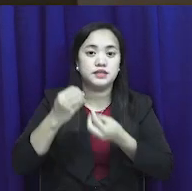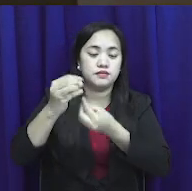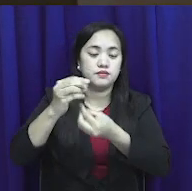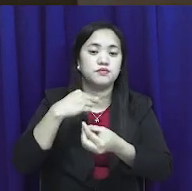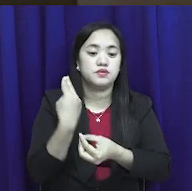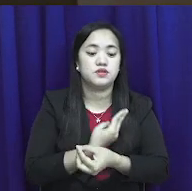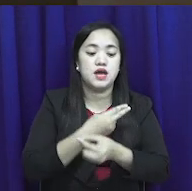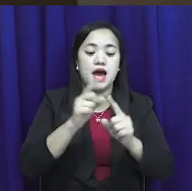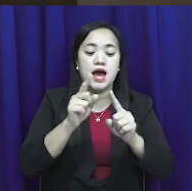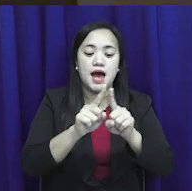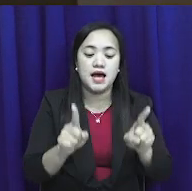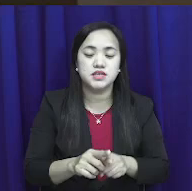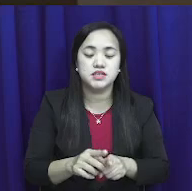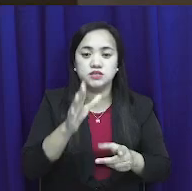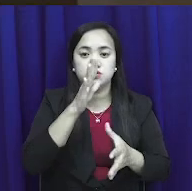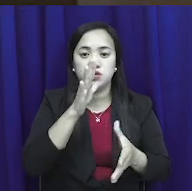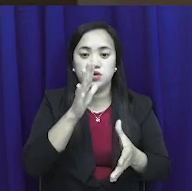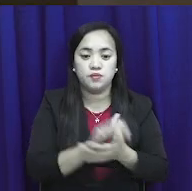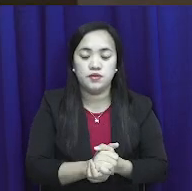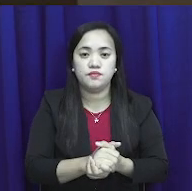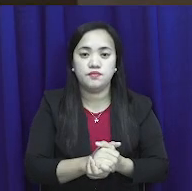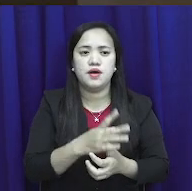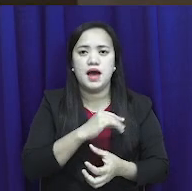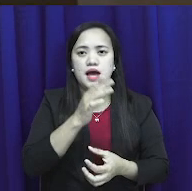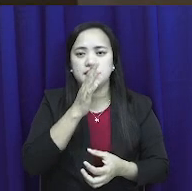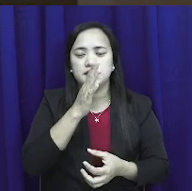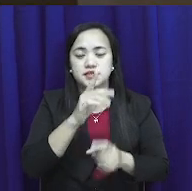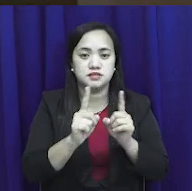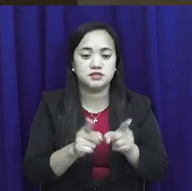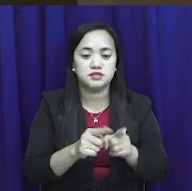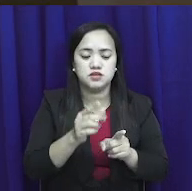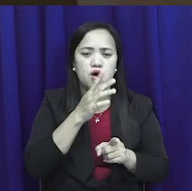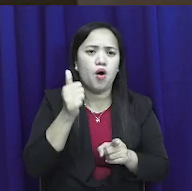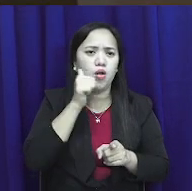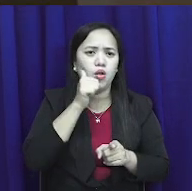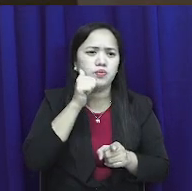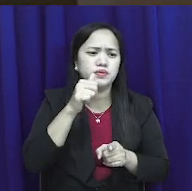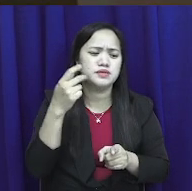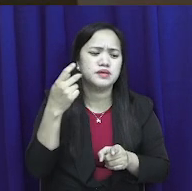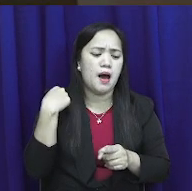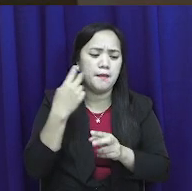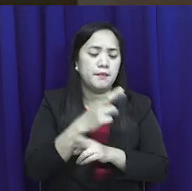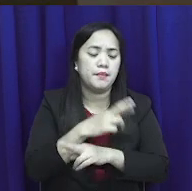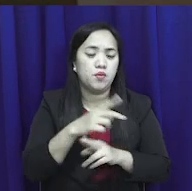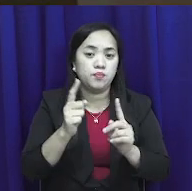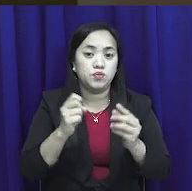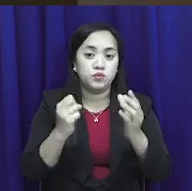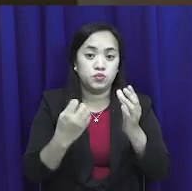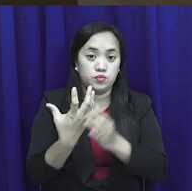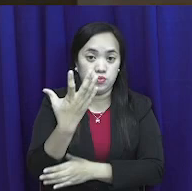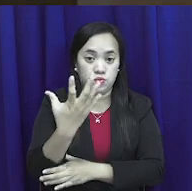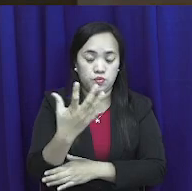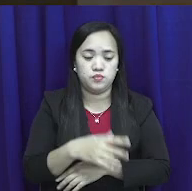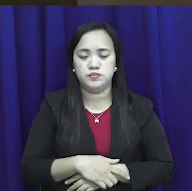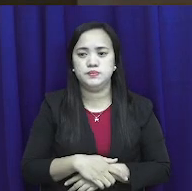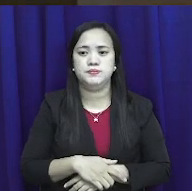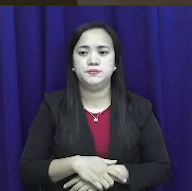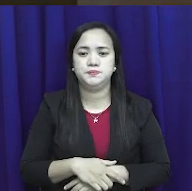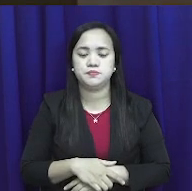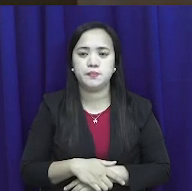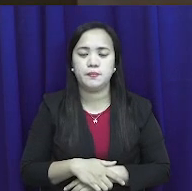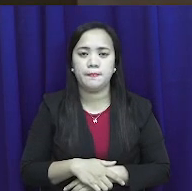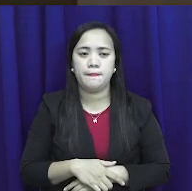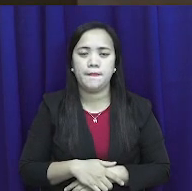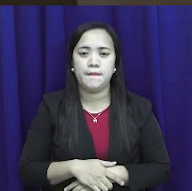Sabi nga hanggang ngayon may It's there's still always room to grow Hindi nga tumitigil yan yan kagandahan sa buhay Kristiyano eh you see So